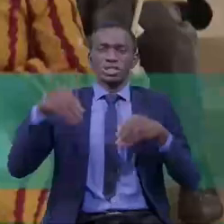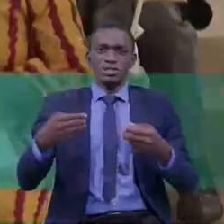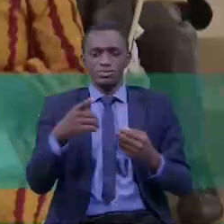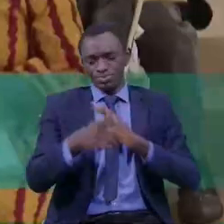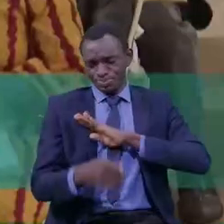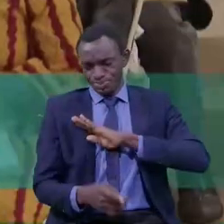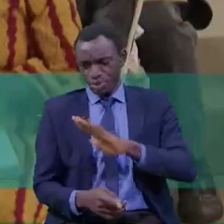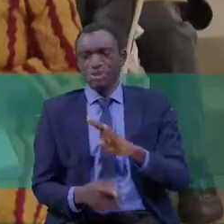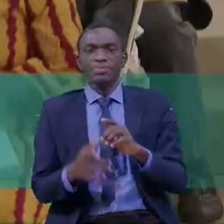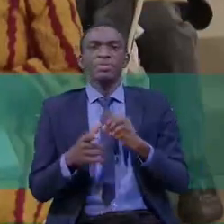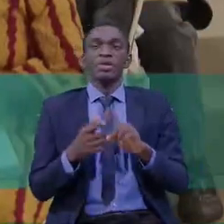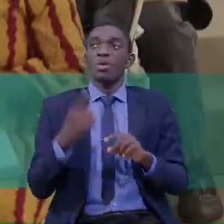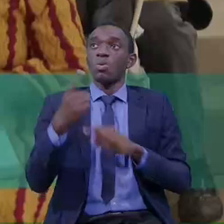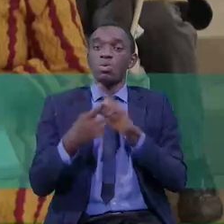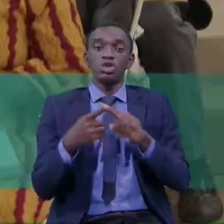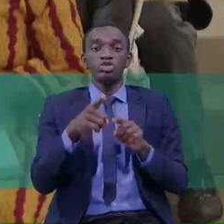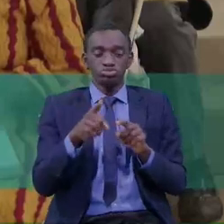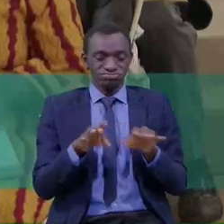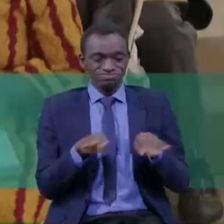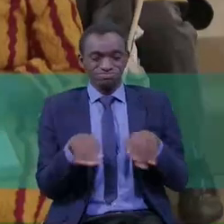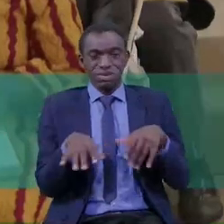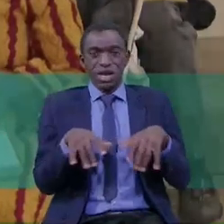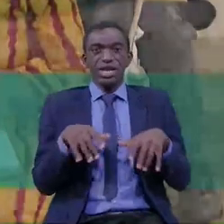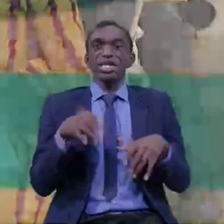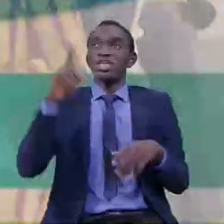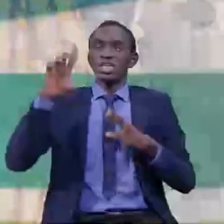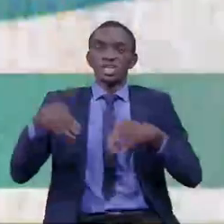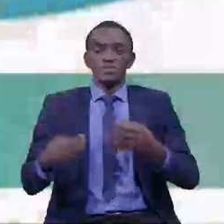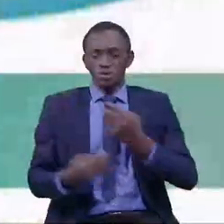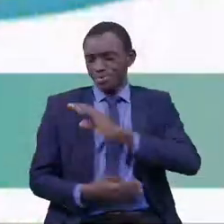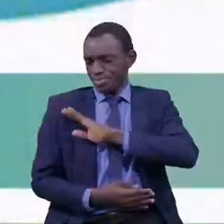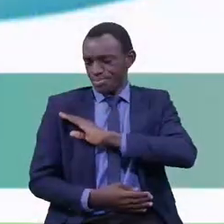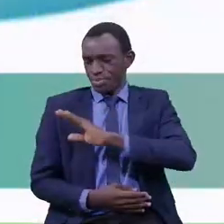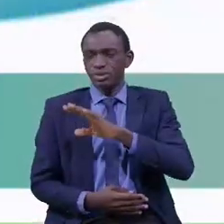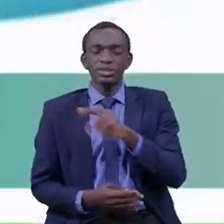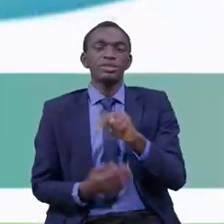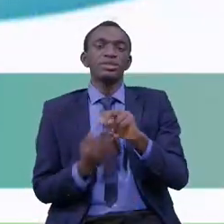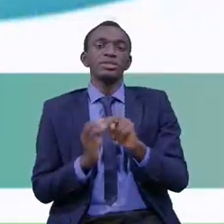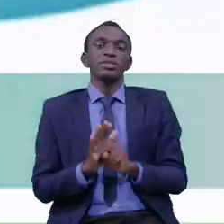tremblotant, il vous donne l'audace maintenant. Et vous serez audacieux.